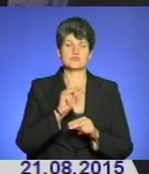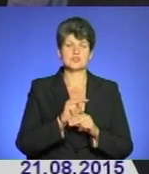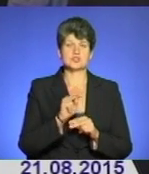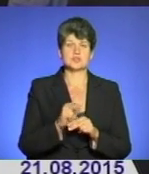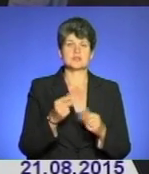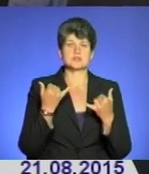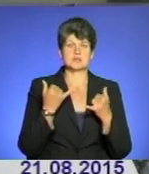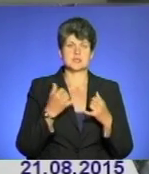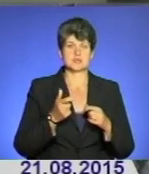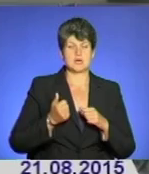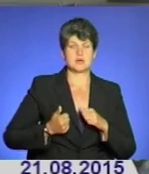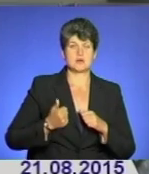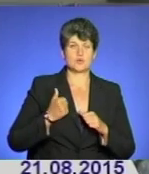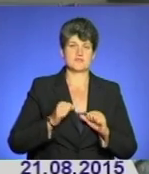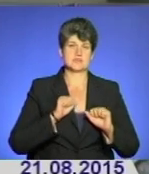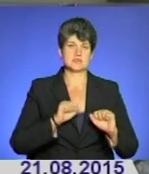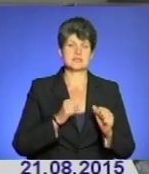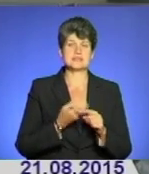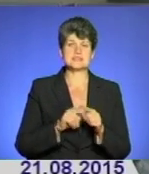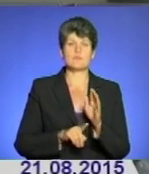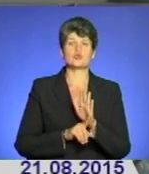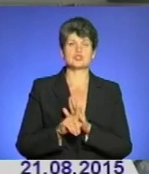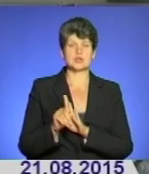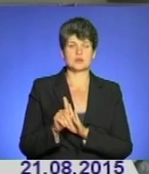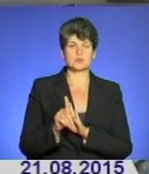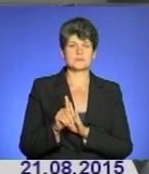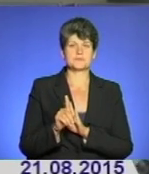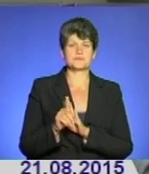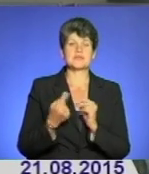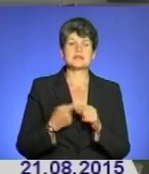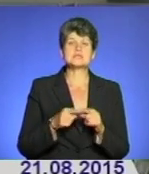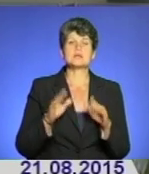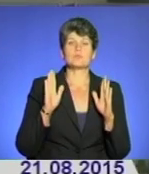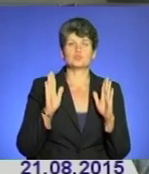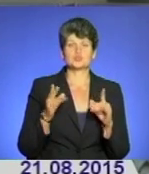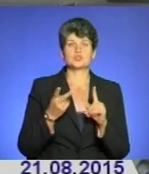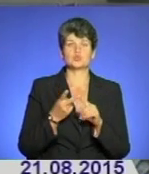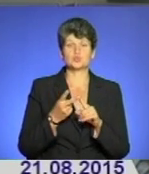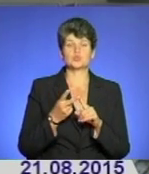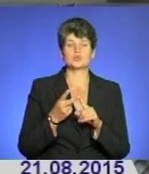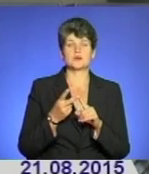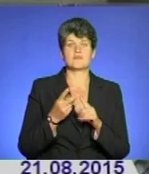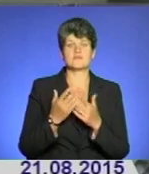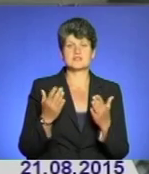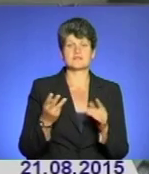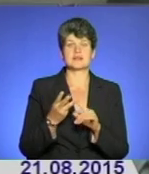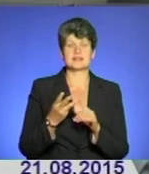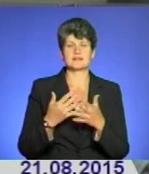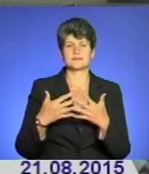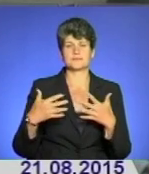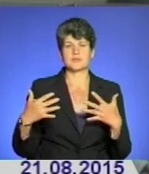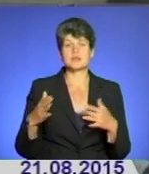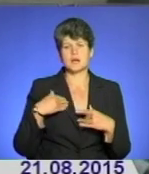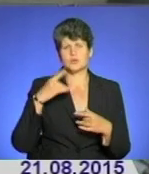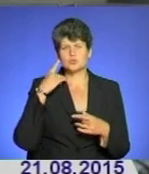сучасних героїв-захисників. Я думаю, що це початок, що це буде і друга виставка, і третя, і так далі. Я думаю, що